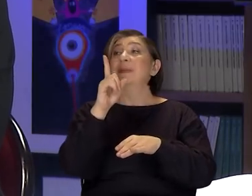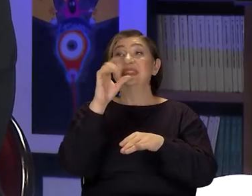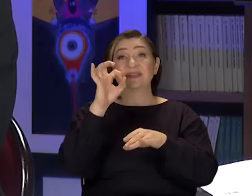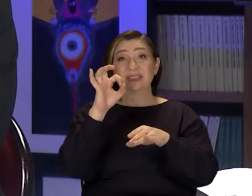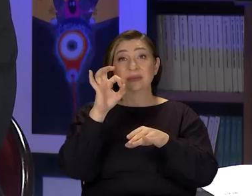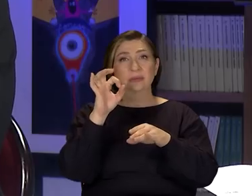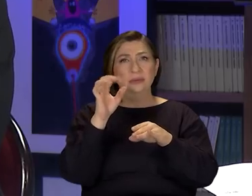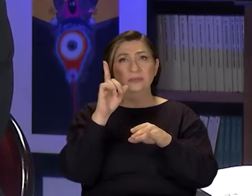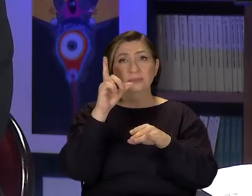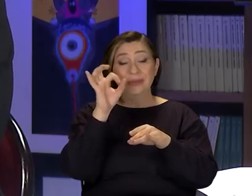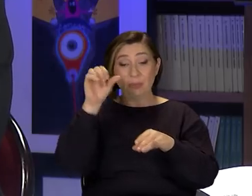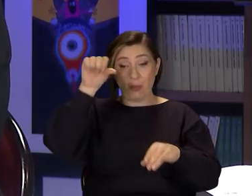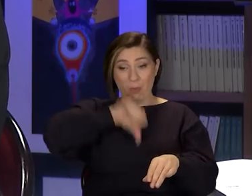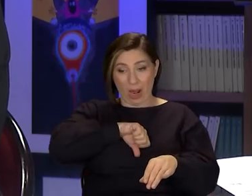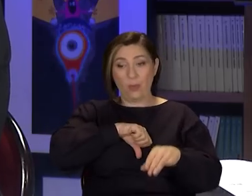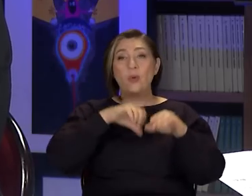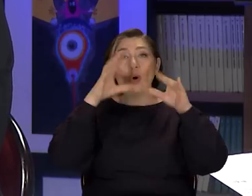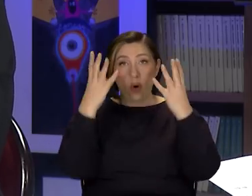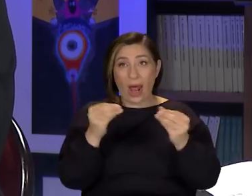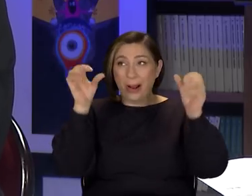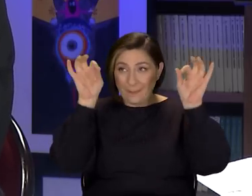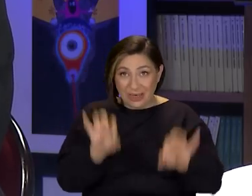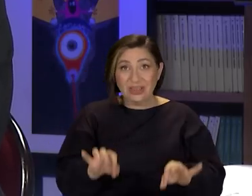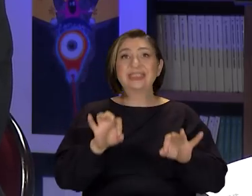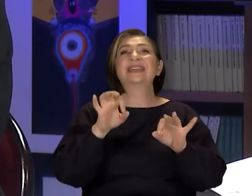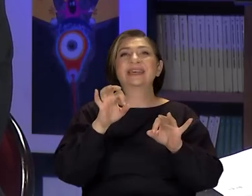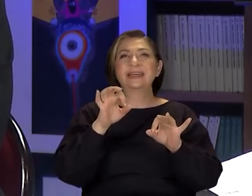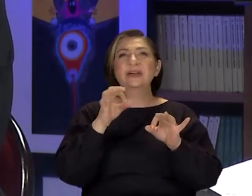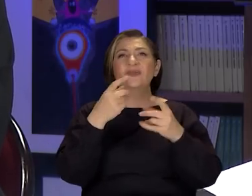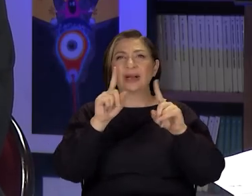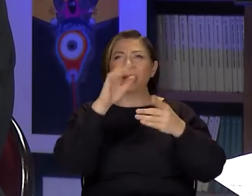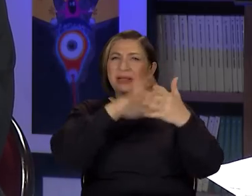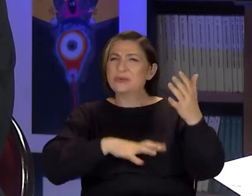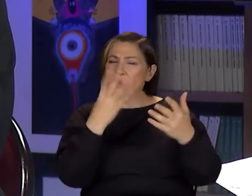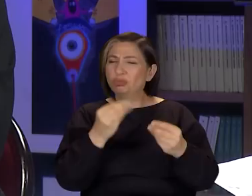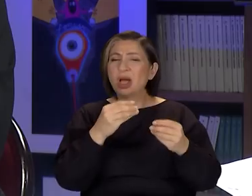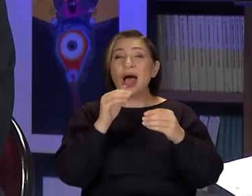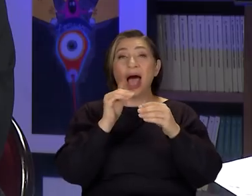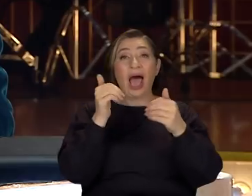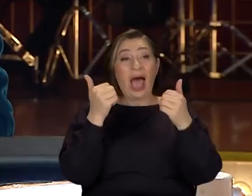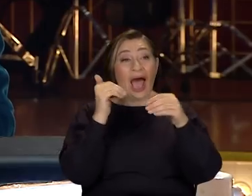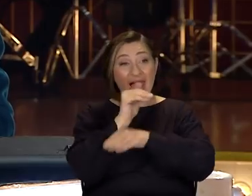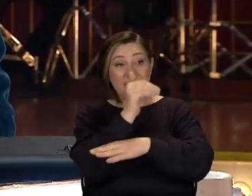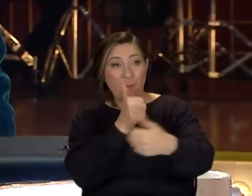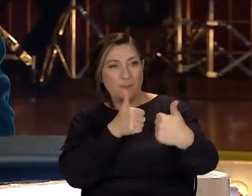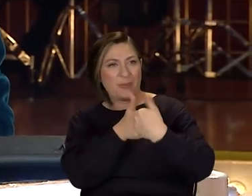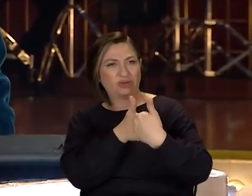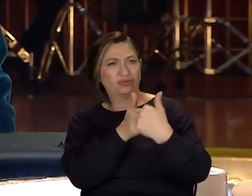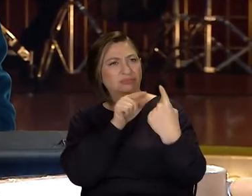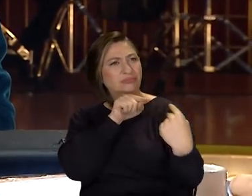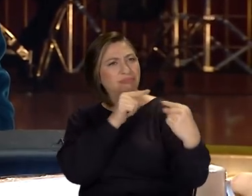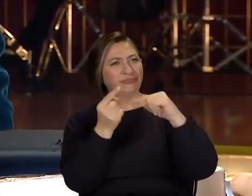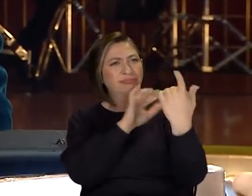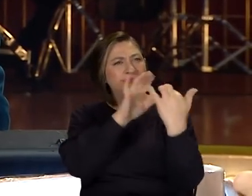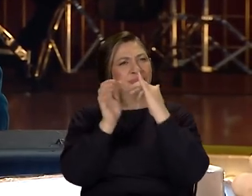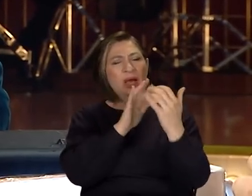başlamadığı hayatla mı? 1-0 mağlup başladı. Mağlup başladı, evet, farklı bir tanıtım metni olmuş. Hayatla maçımızı ve okulda, işte